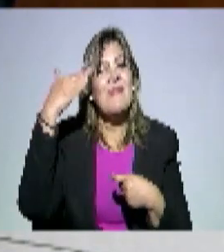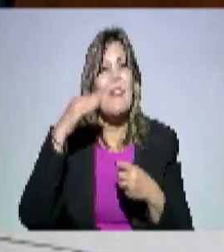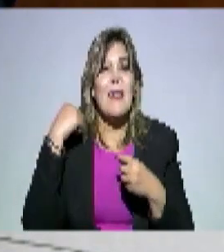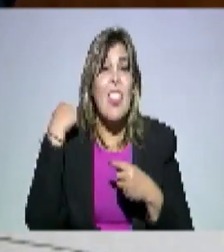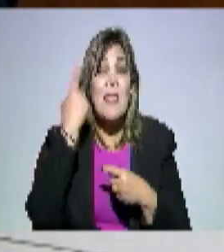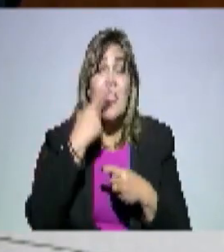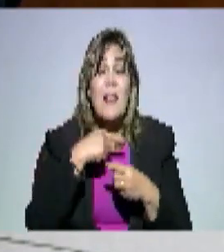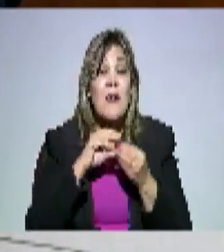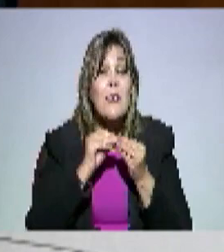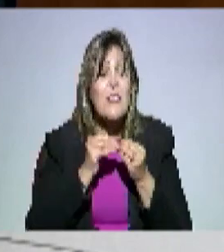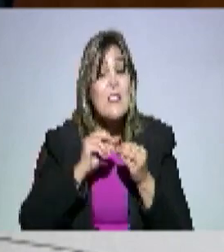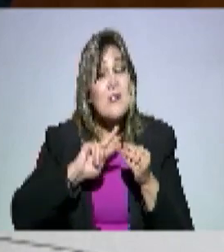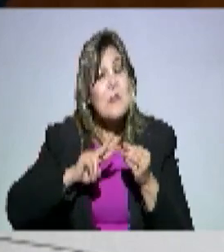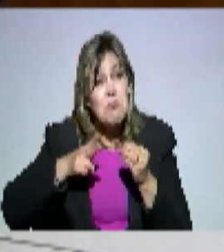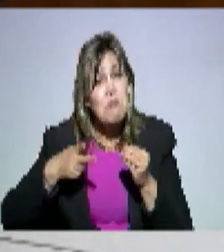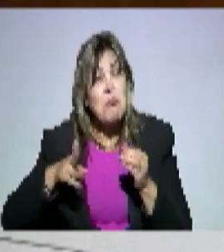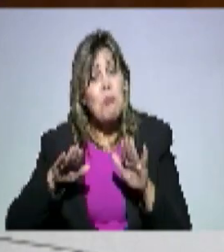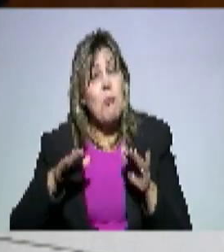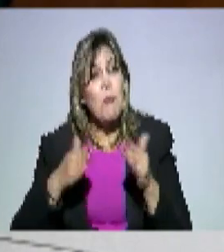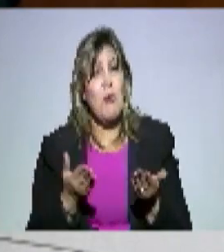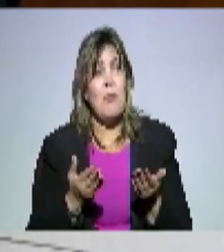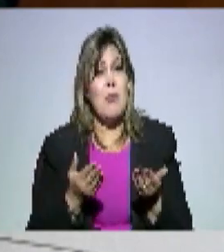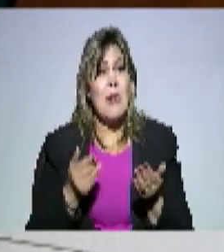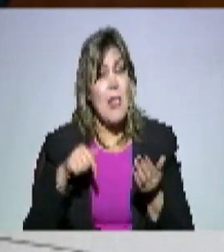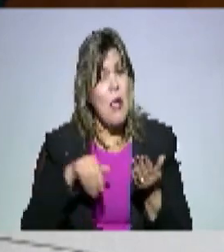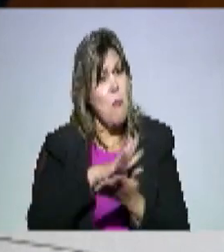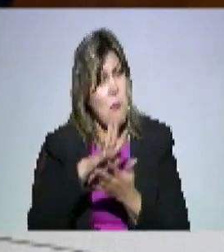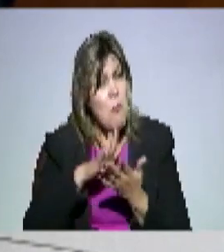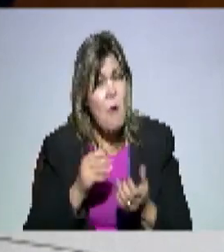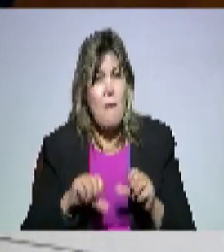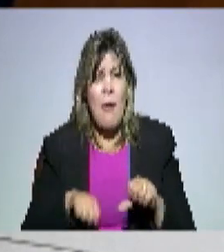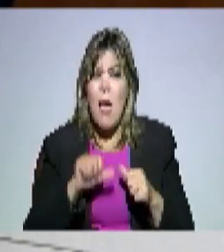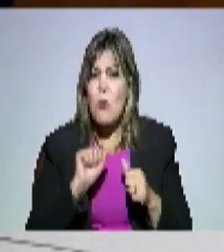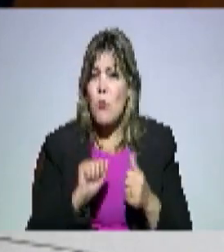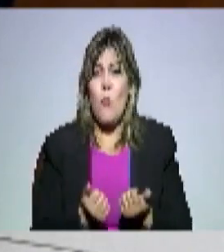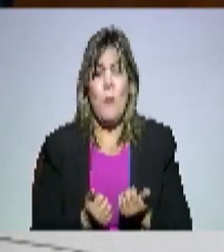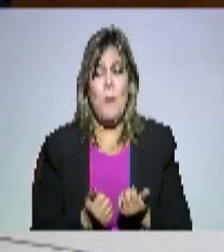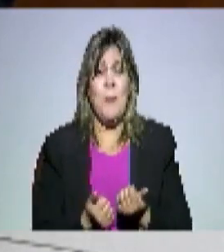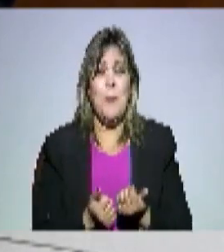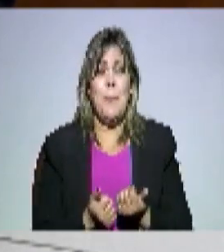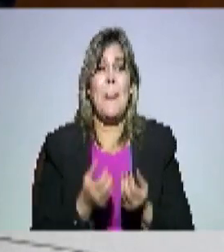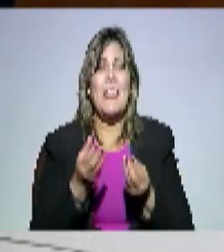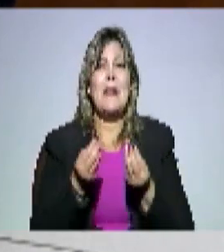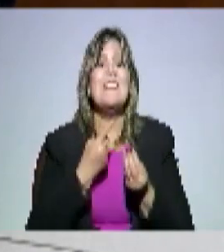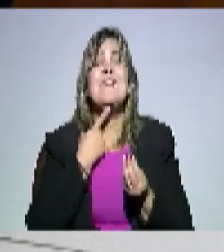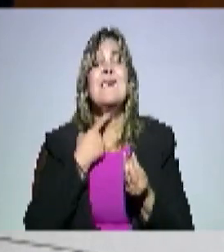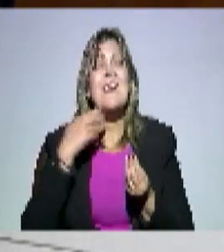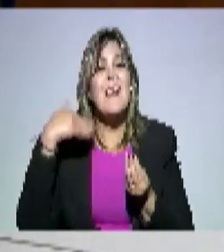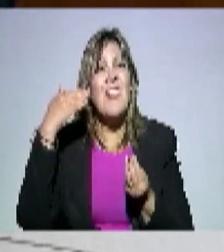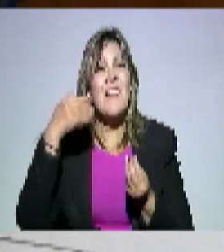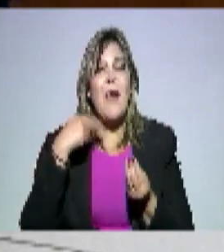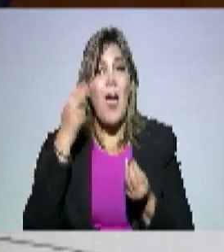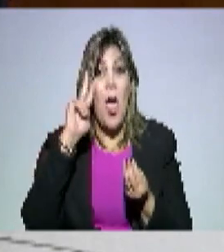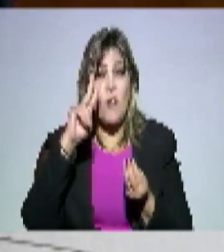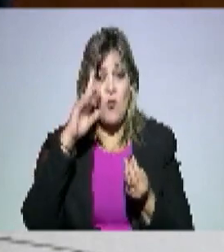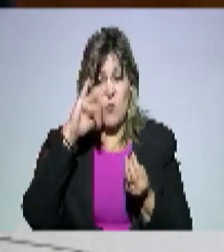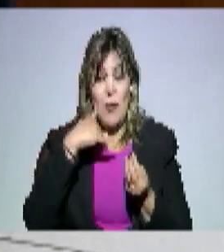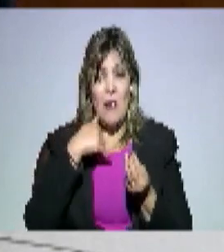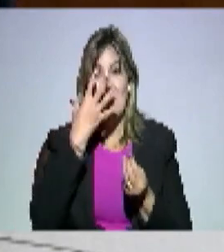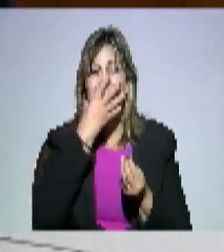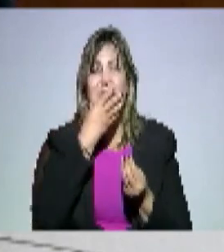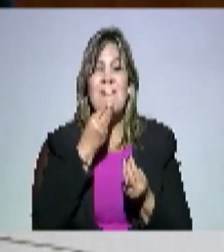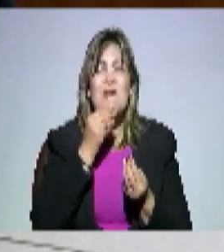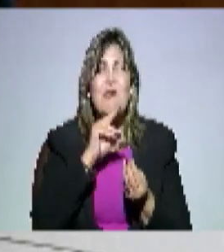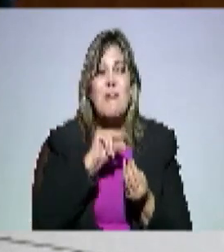بتنوع نعهم بتنوع ظروفهم بتنوع سيرتهم تدينا رجاء لان هلاقي نفسي شبه واحد